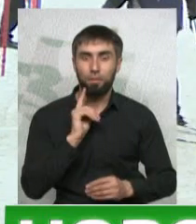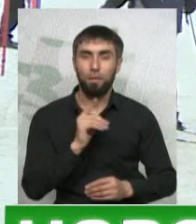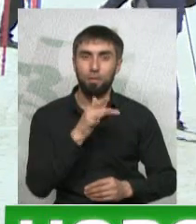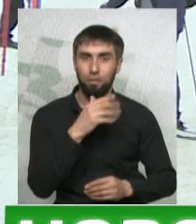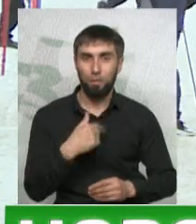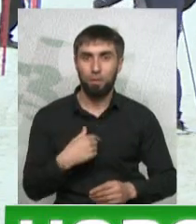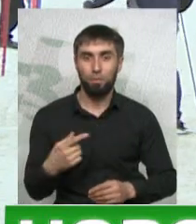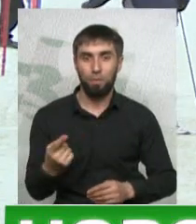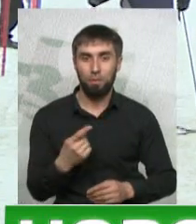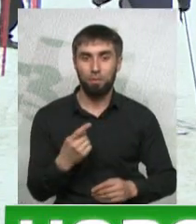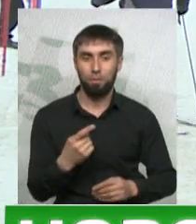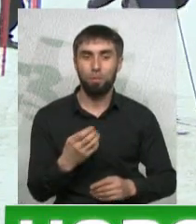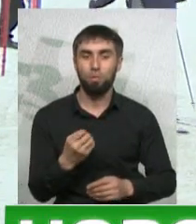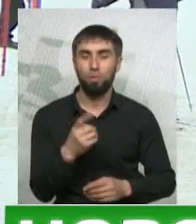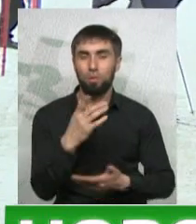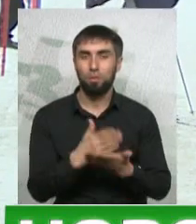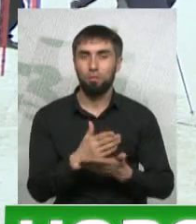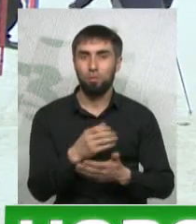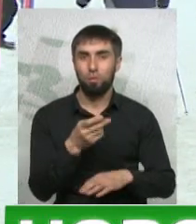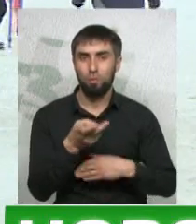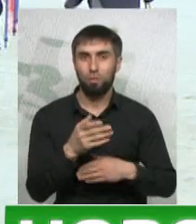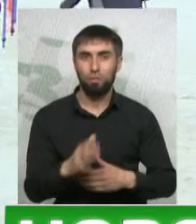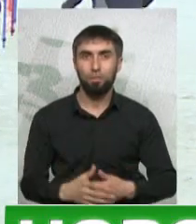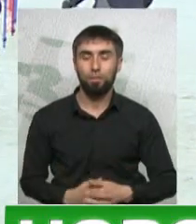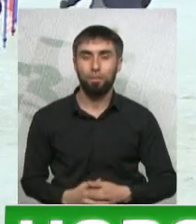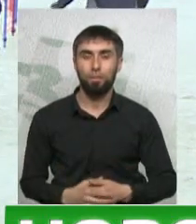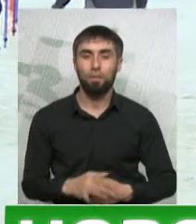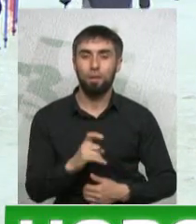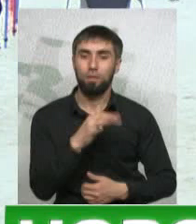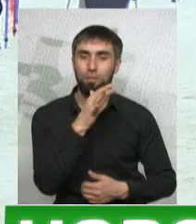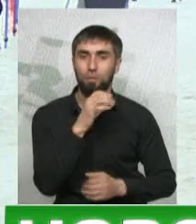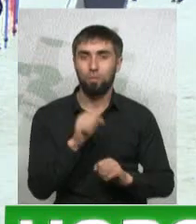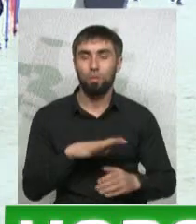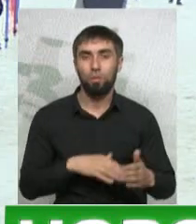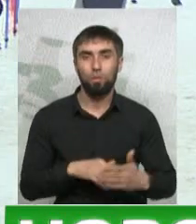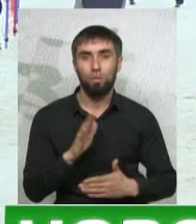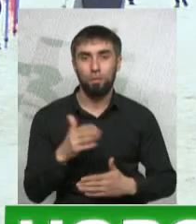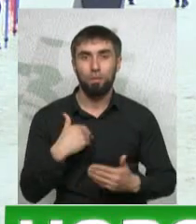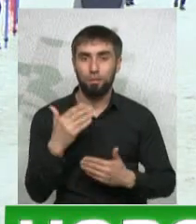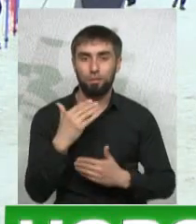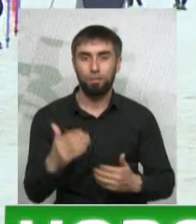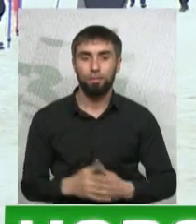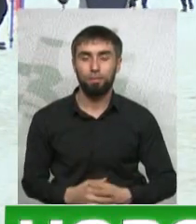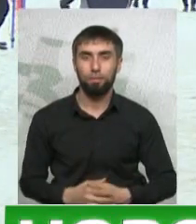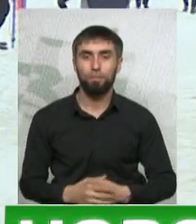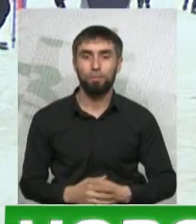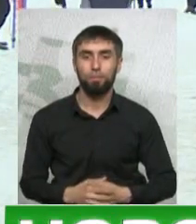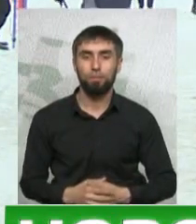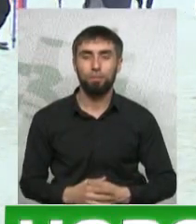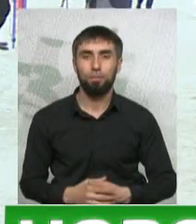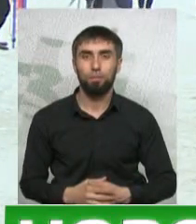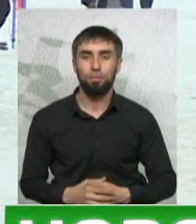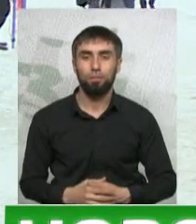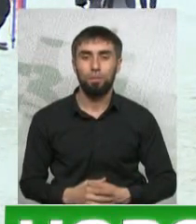времени иду там уже еще спускается лыжники ихнее время может получше будет видно будет